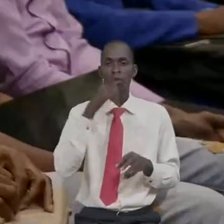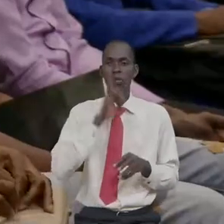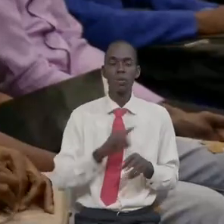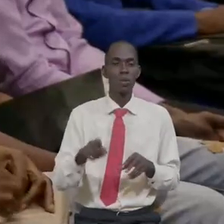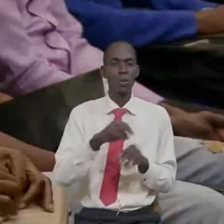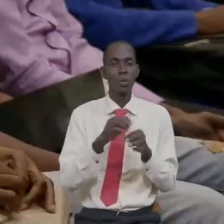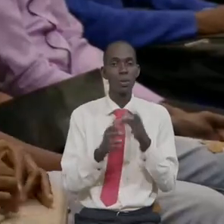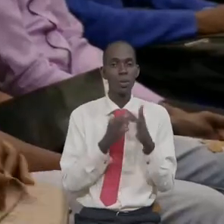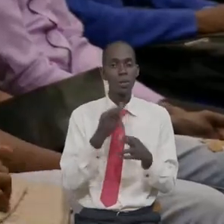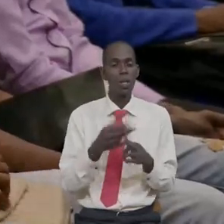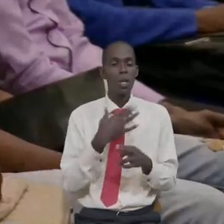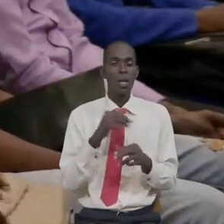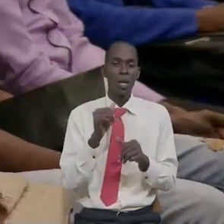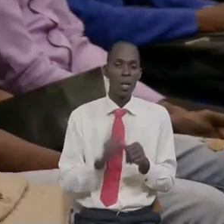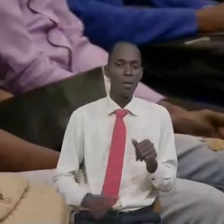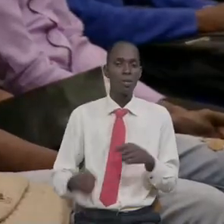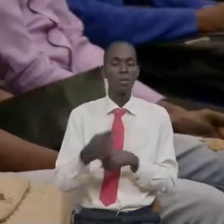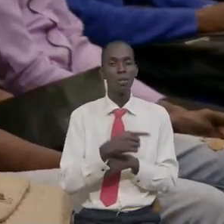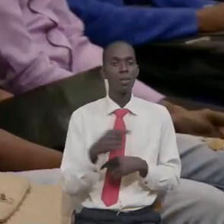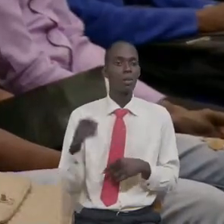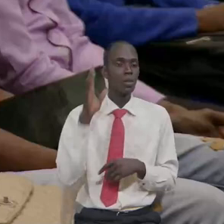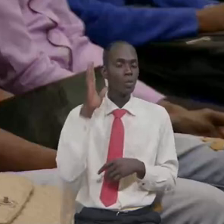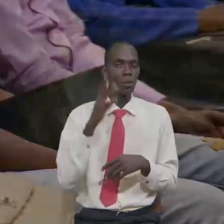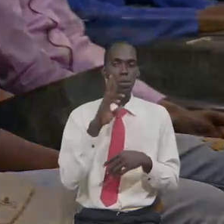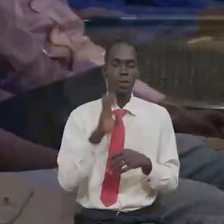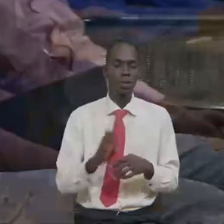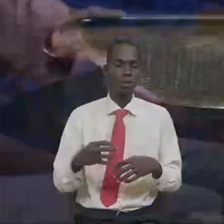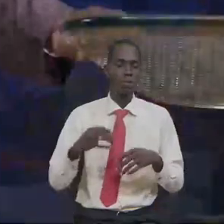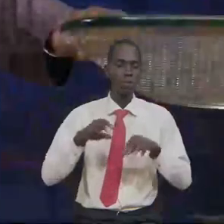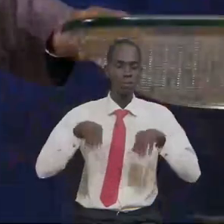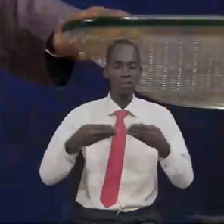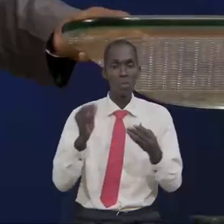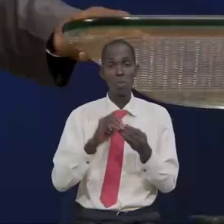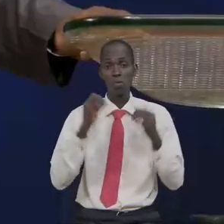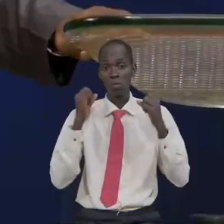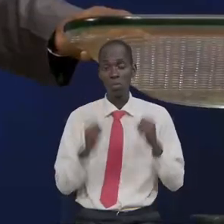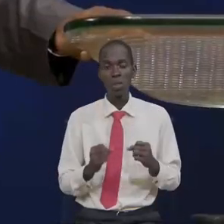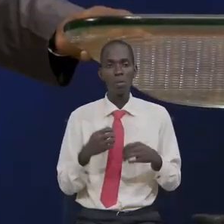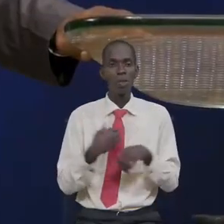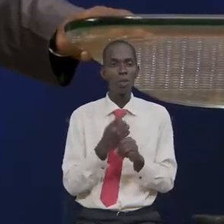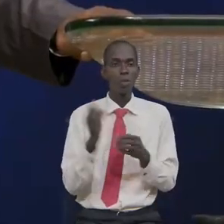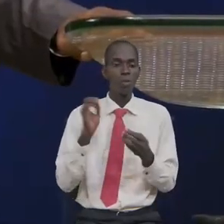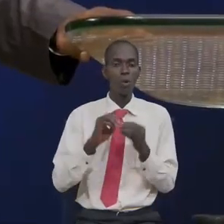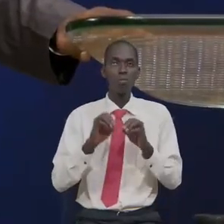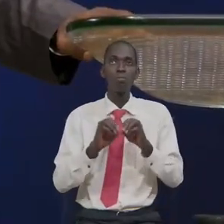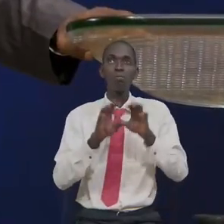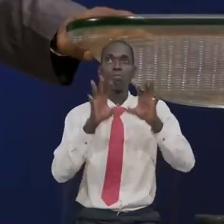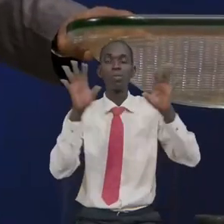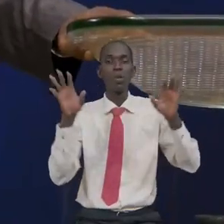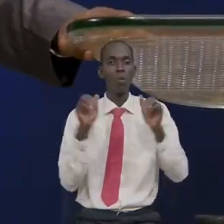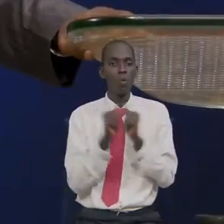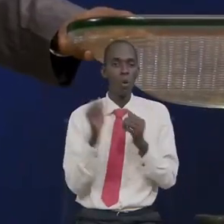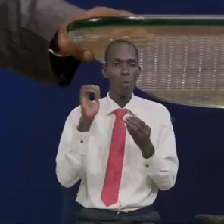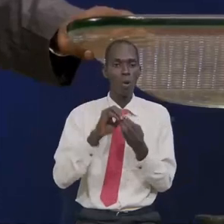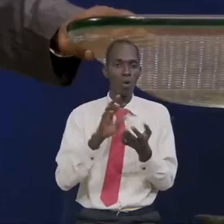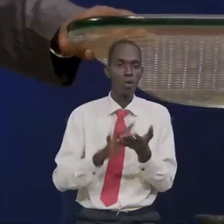jour, il va vous raffiner, il va vous renouveler. Vous deviendrez de plus en plus éclatant avec plus de gloire